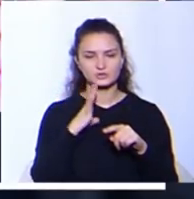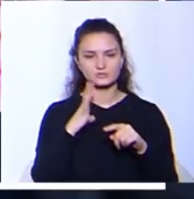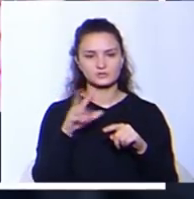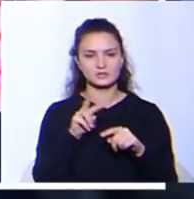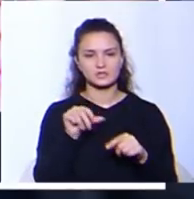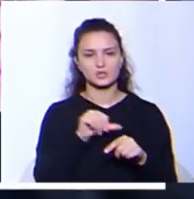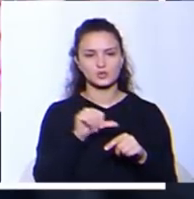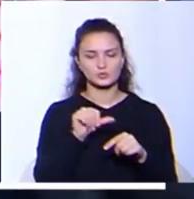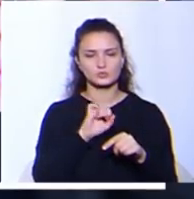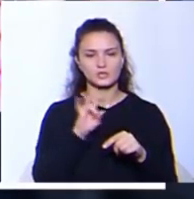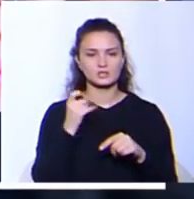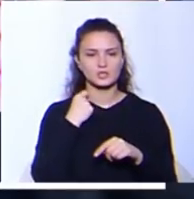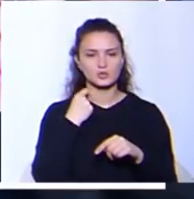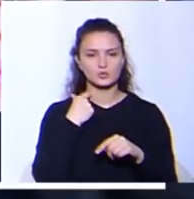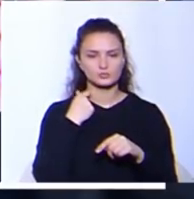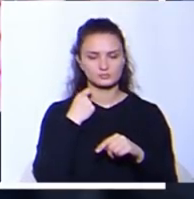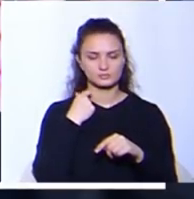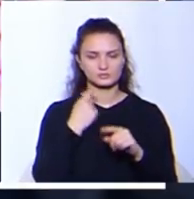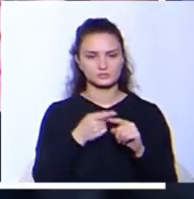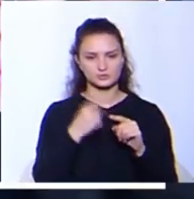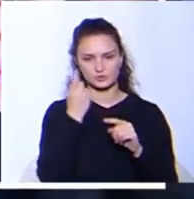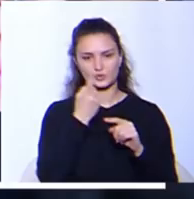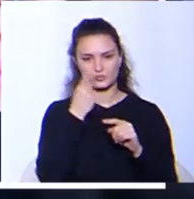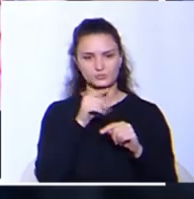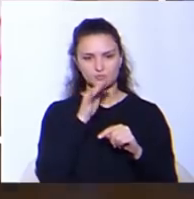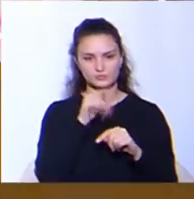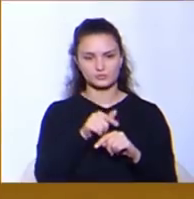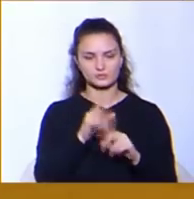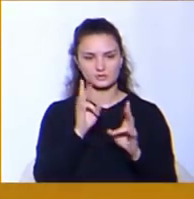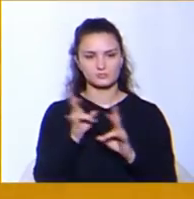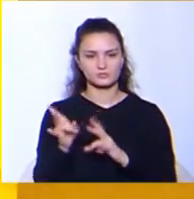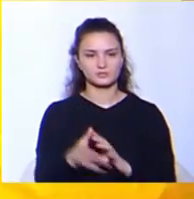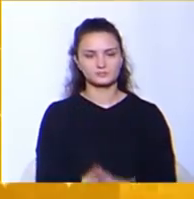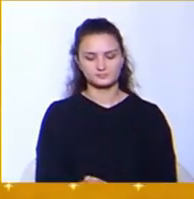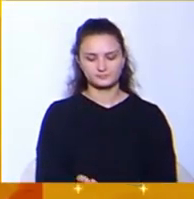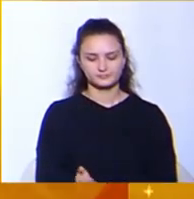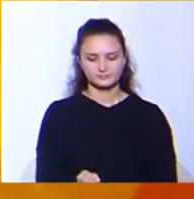იმყოფებოდნენ ნარკოტიკული ან ალკოჰოლური საშუალებებით თრობის ქვეშ.